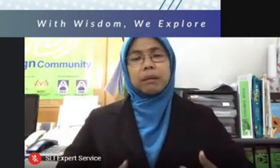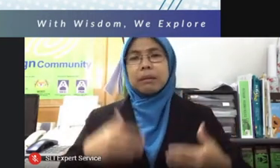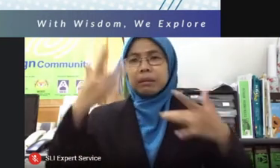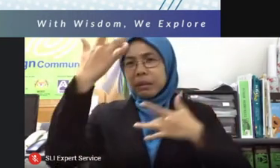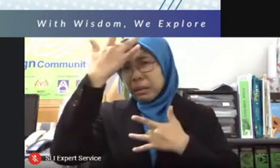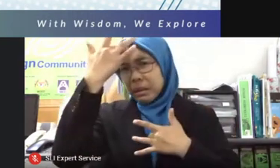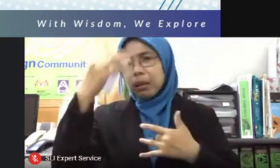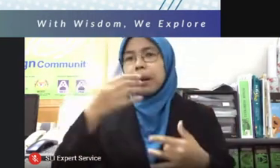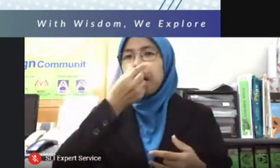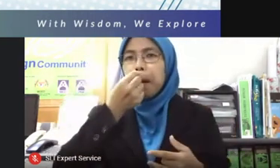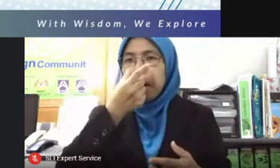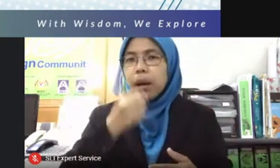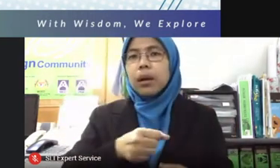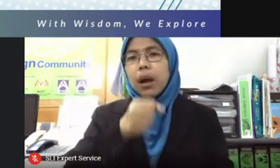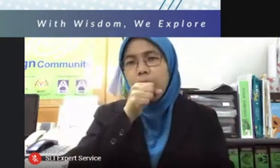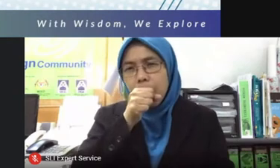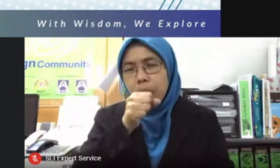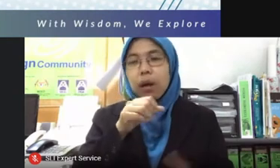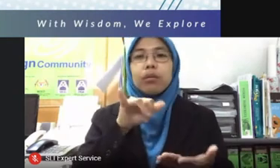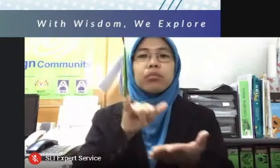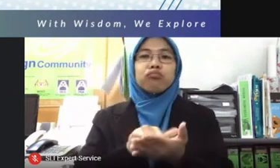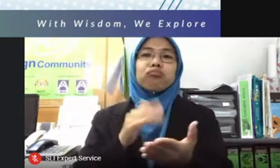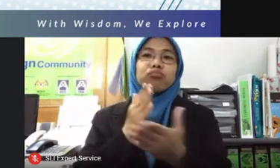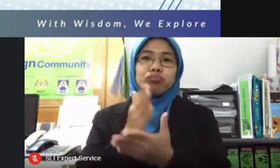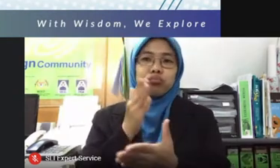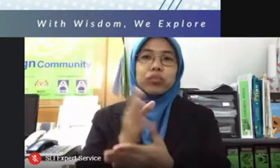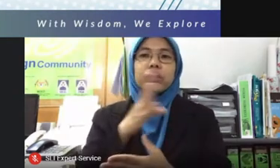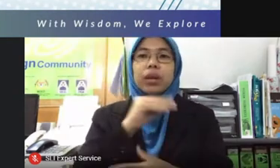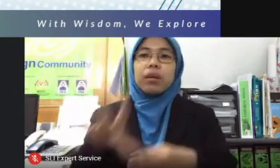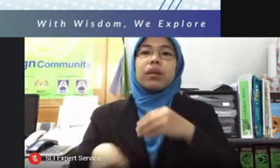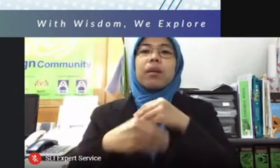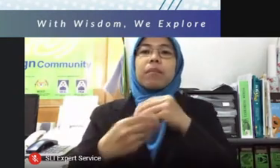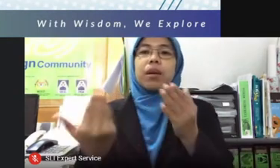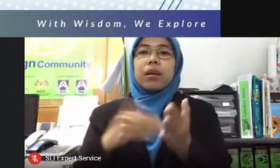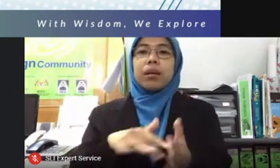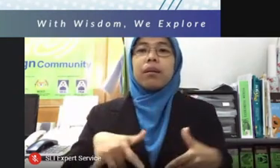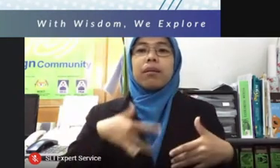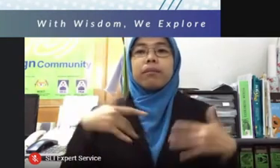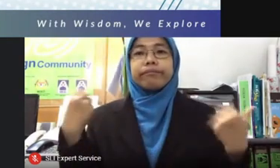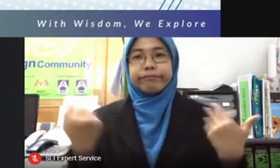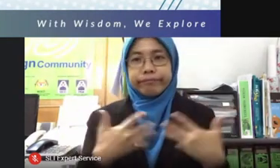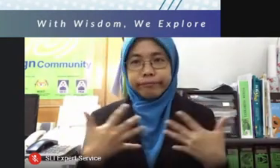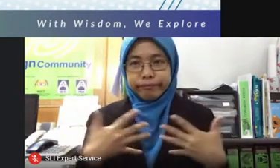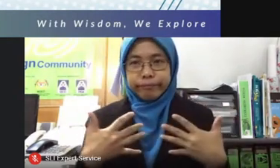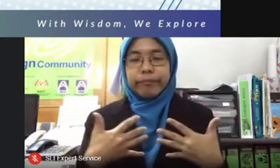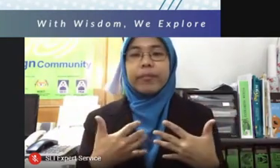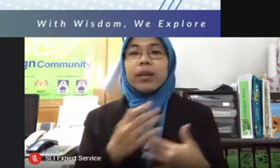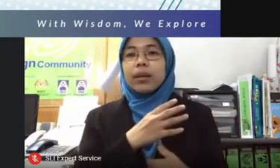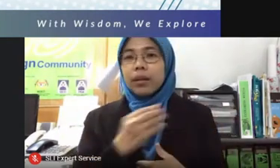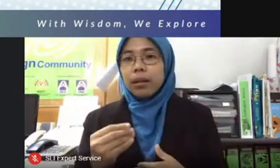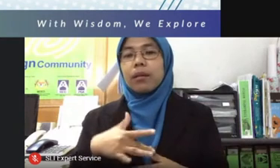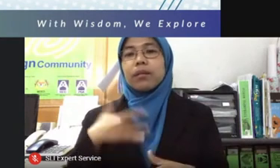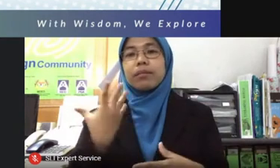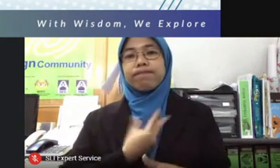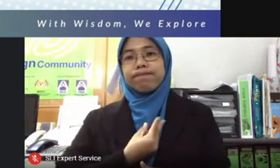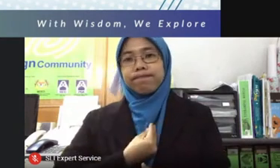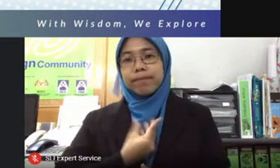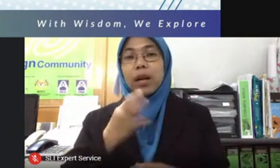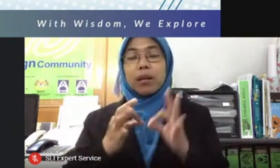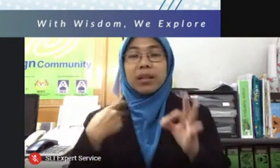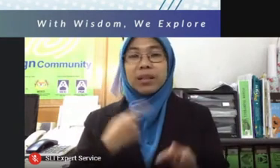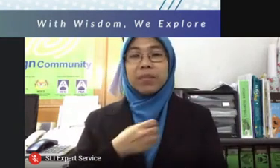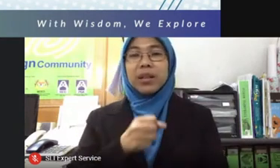sesema, kalau ada batuk dan sebagainya, itu yang akan menambahkan lagi rasa takut, menambahkan lagi rasa gemuruh. Sebab apa? Bila kita